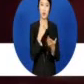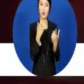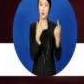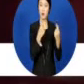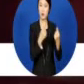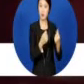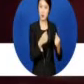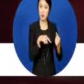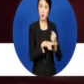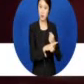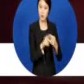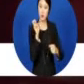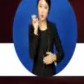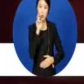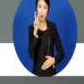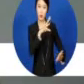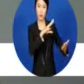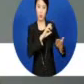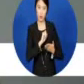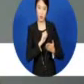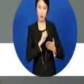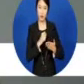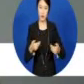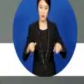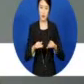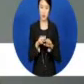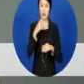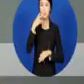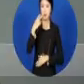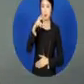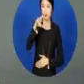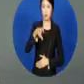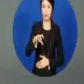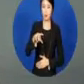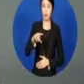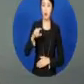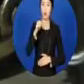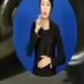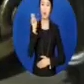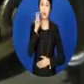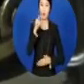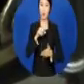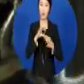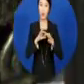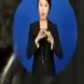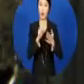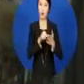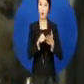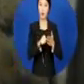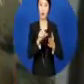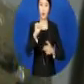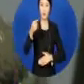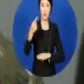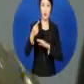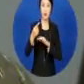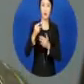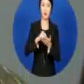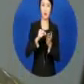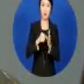한 기획전으로 전국 12개 기관에서 100여 점의 용과 관련된 유물 및 자료를 대여받아